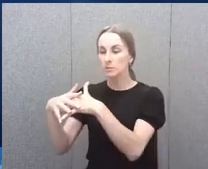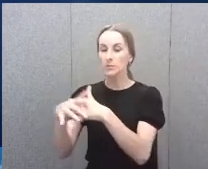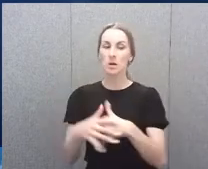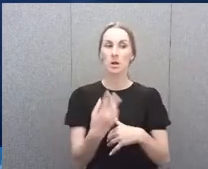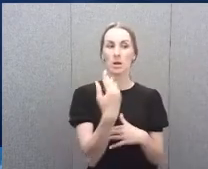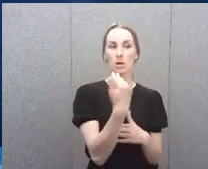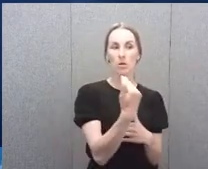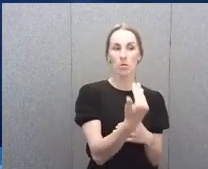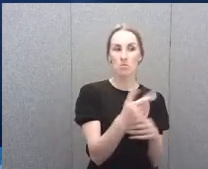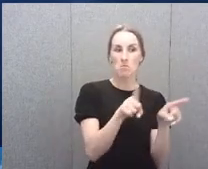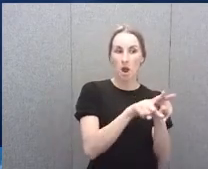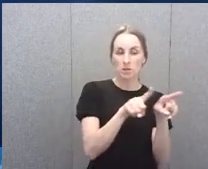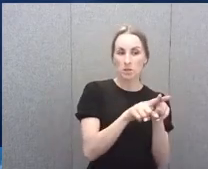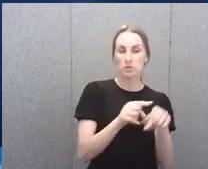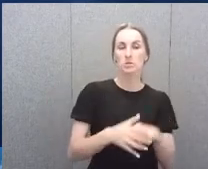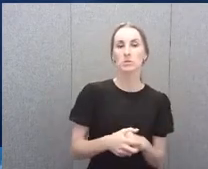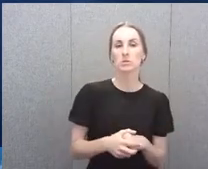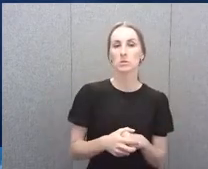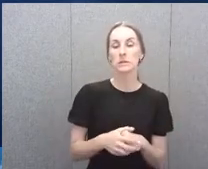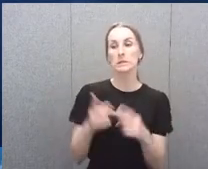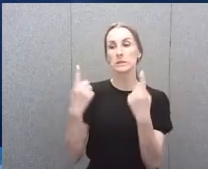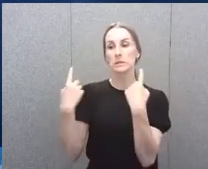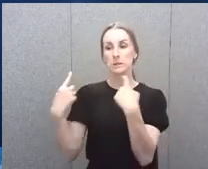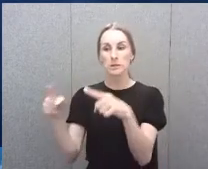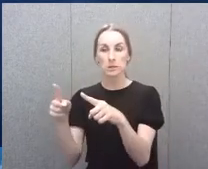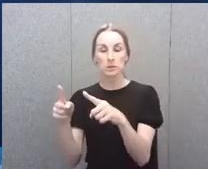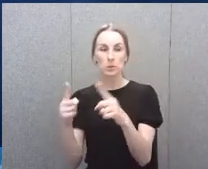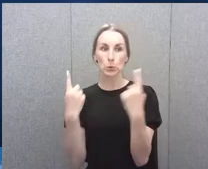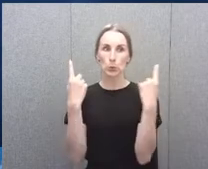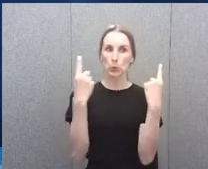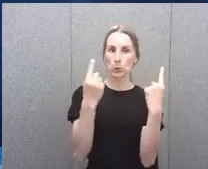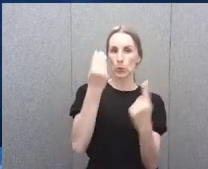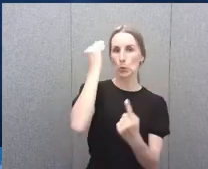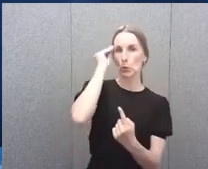другой менталитет в эту страну или в другие страны. Но, с другой